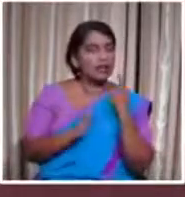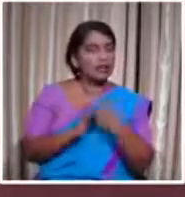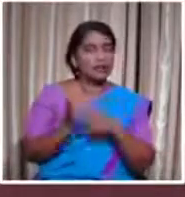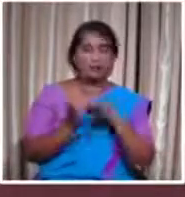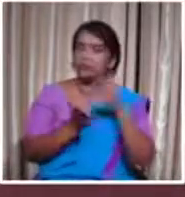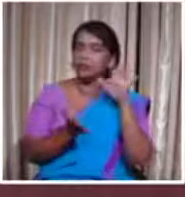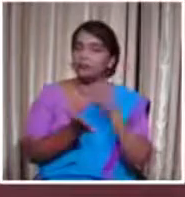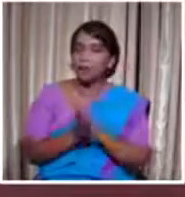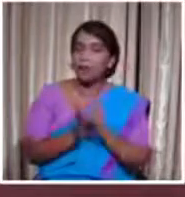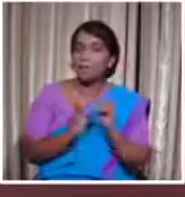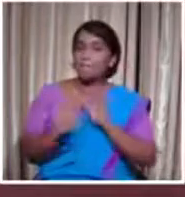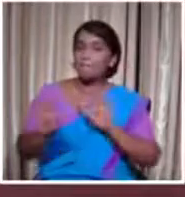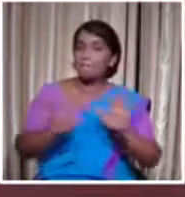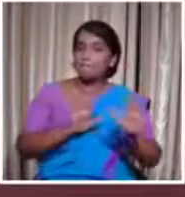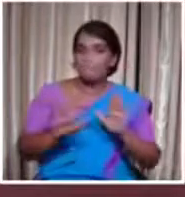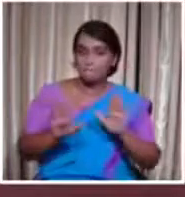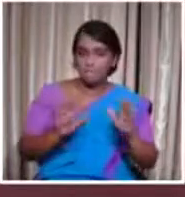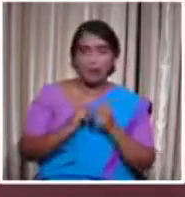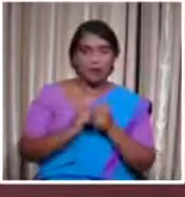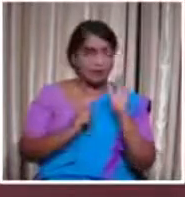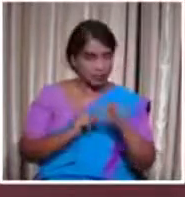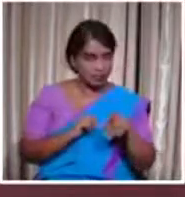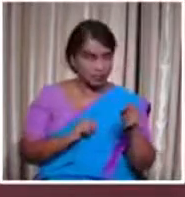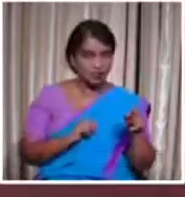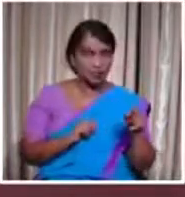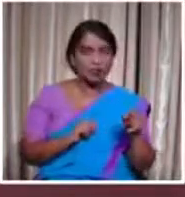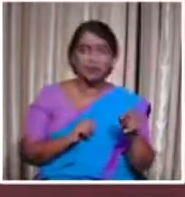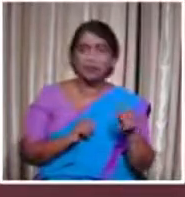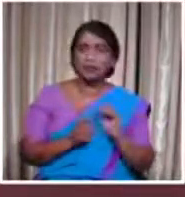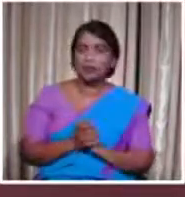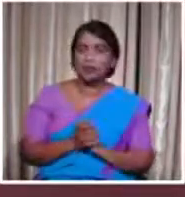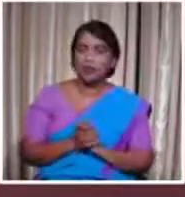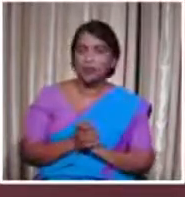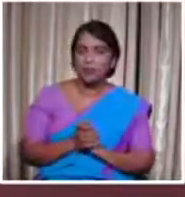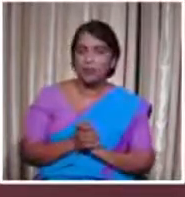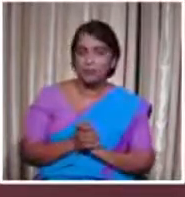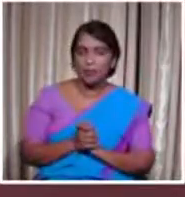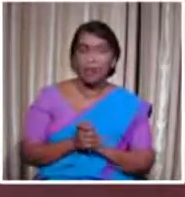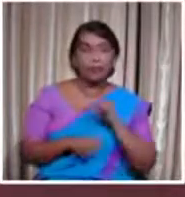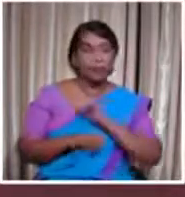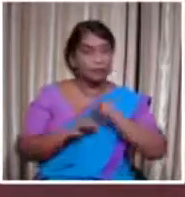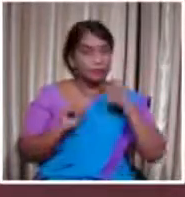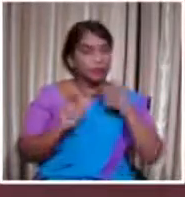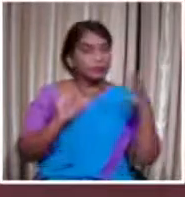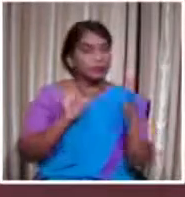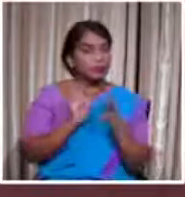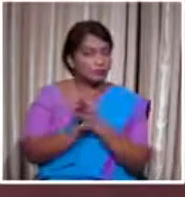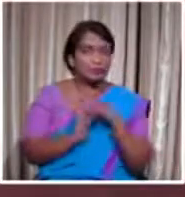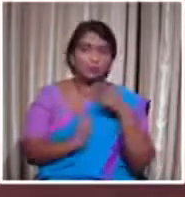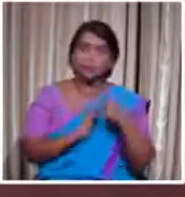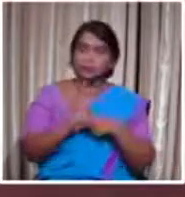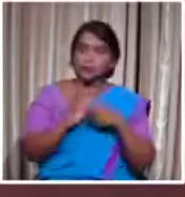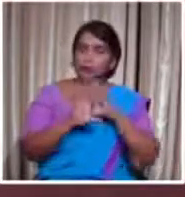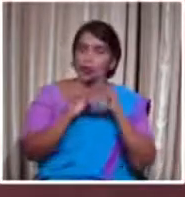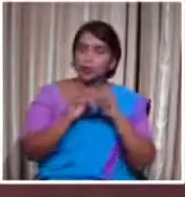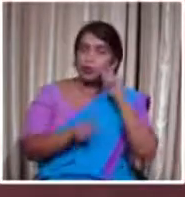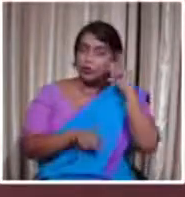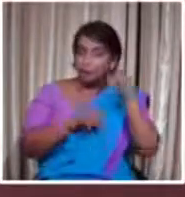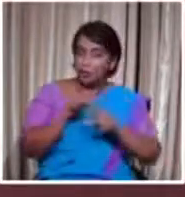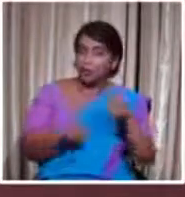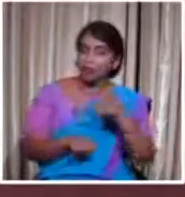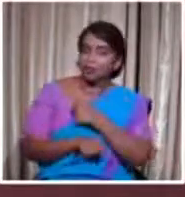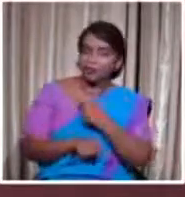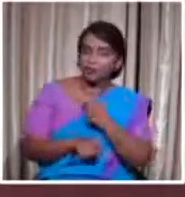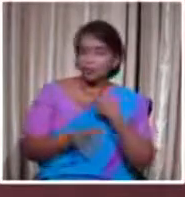ගෙනල්ලා මේක පාලනය කරන්න කටයුතු කරන්න ඕනේ. ඒ නිසා මේ අරගලයට එක රටේ පොදු ජන මහ ජනතාව හදවතින්ම